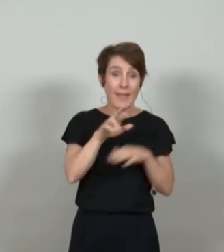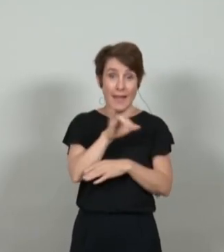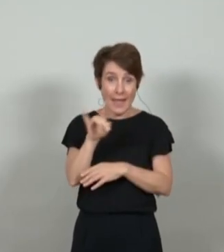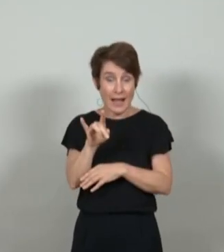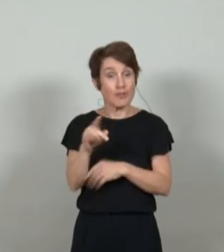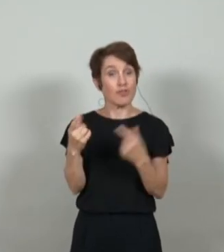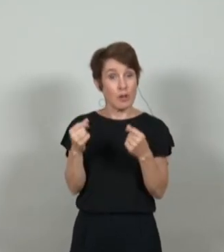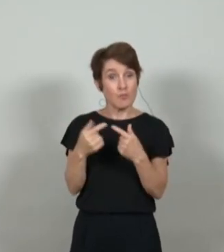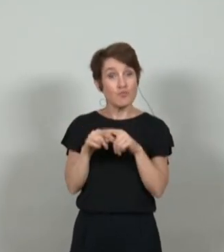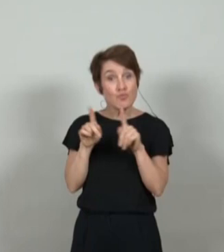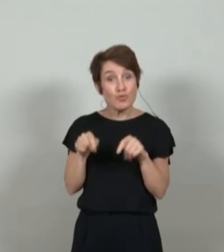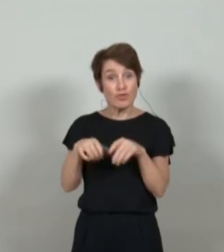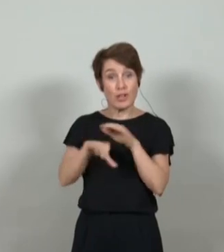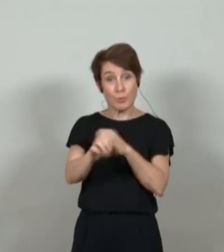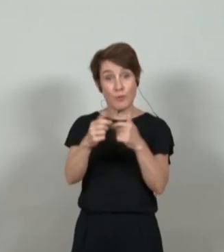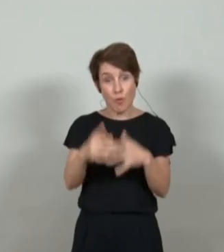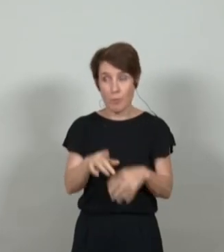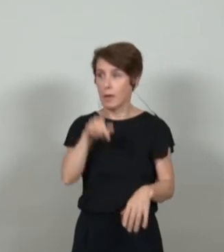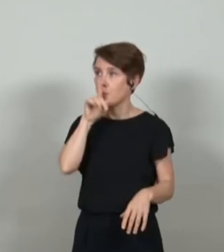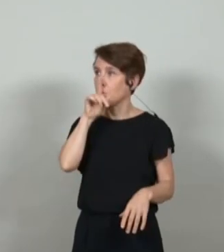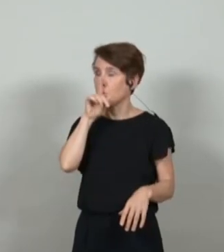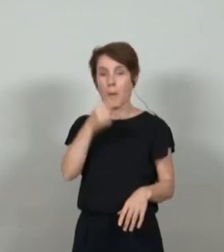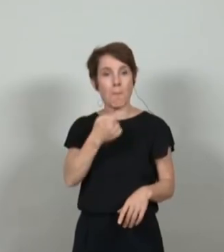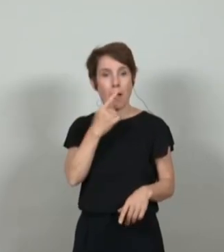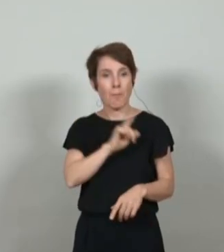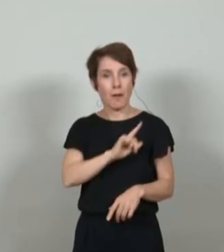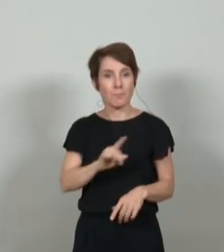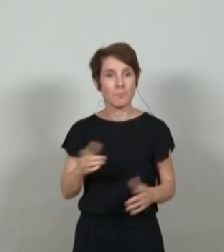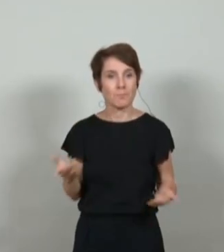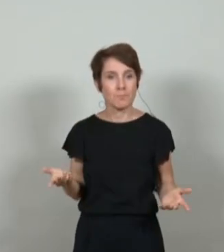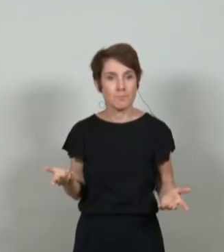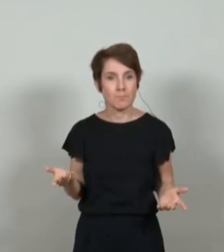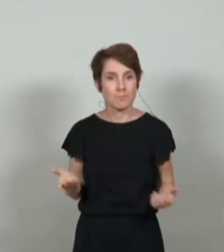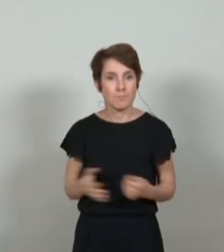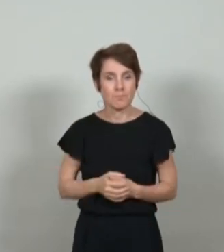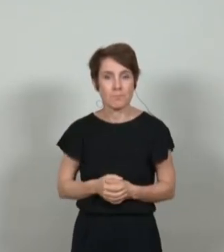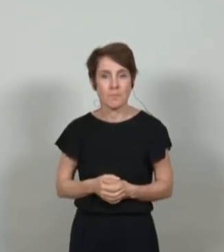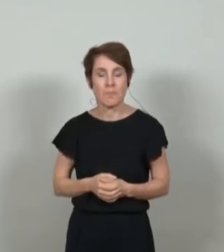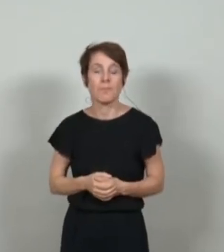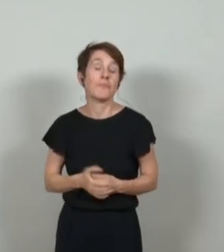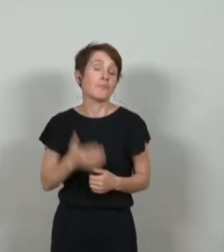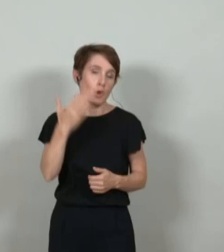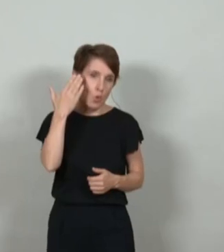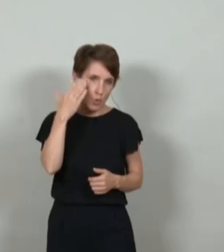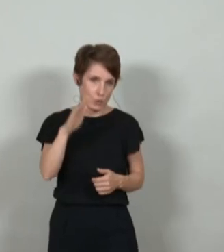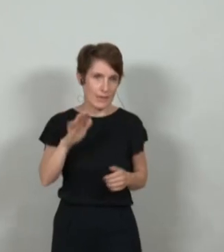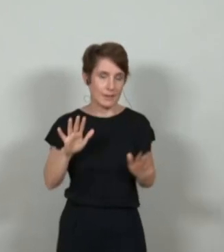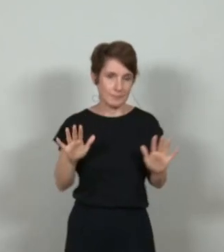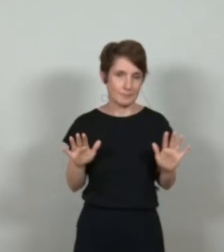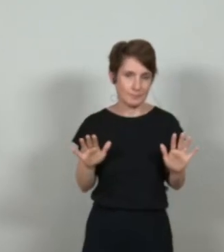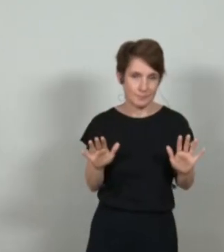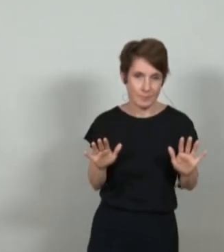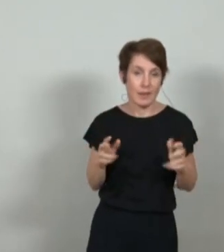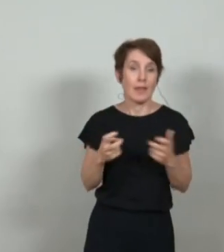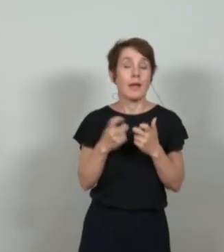alloués à la mise en œuvre de manière opérationnelle de ces stratégies on le sait les sites comme